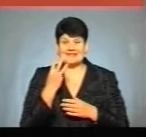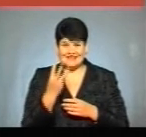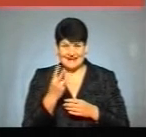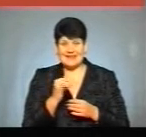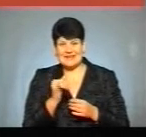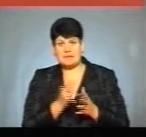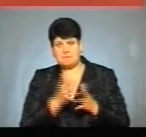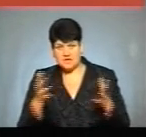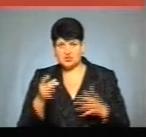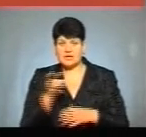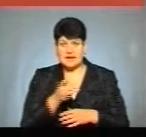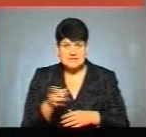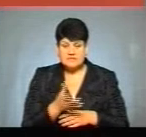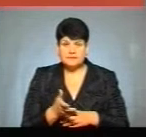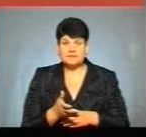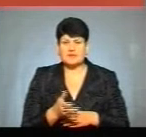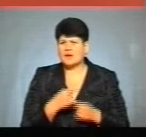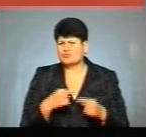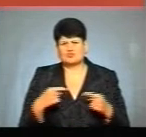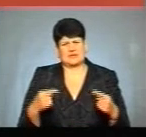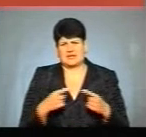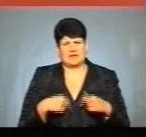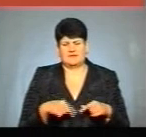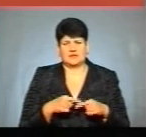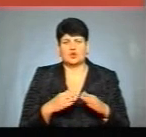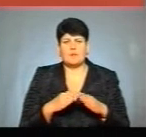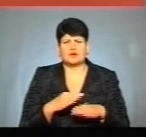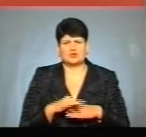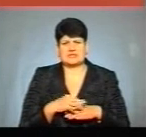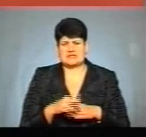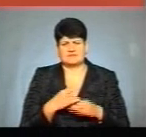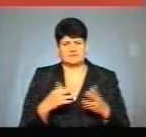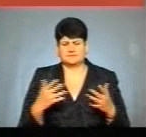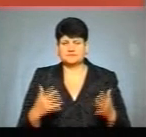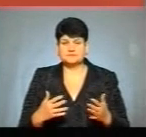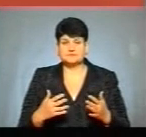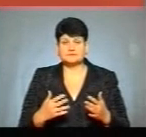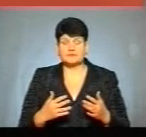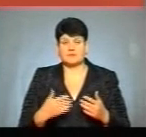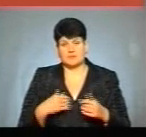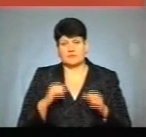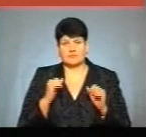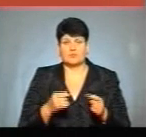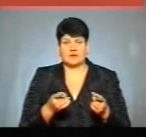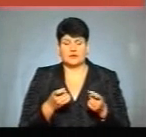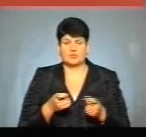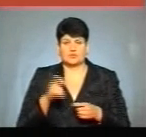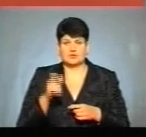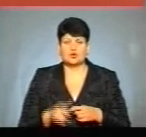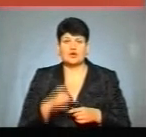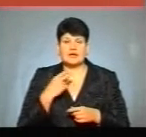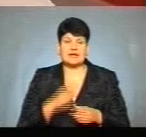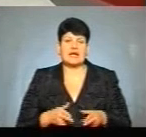разів за будь-який з видів вчинення домашнього насильства, ми вправі притягнути особу до